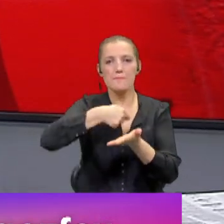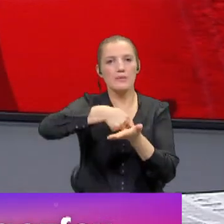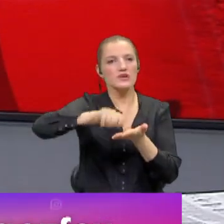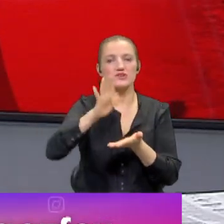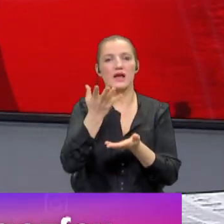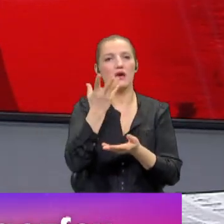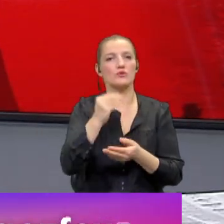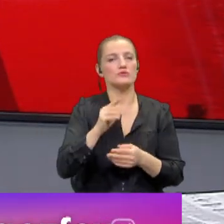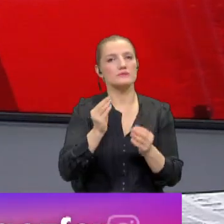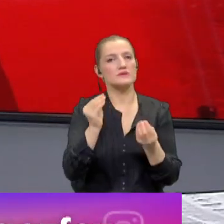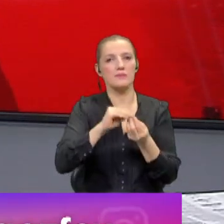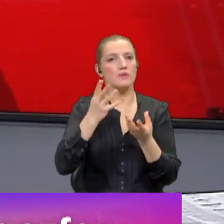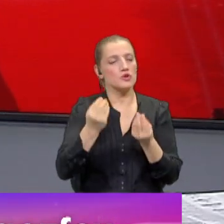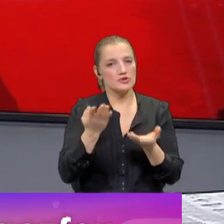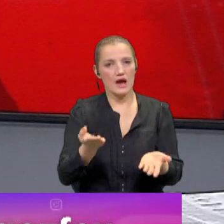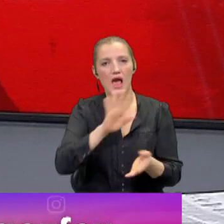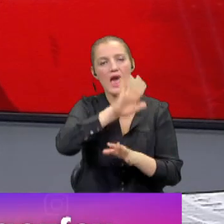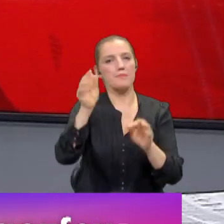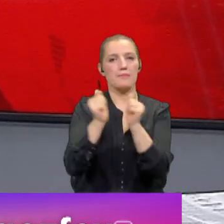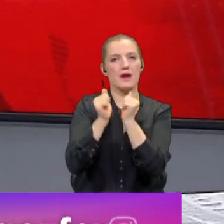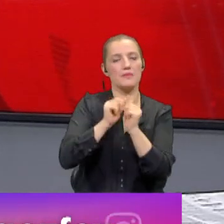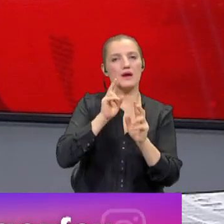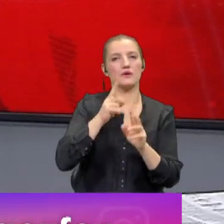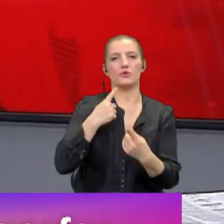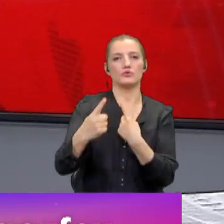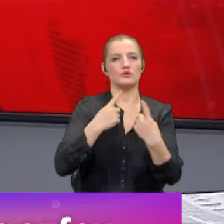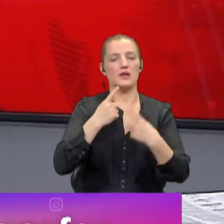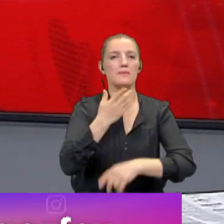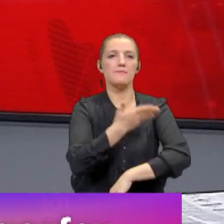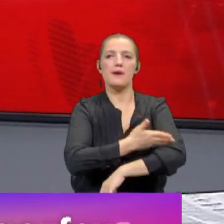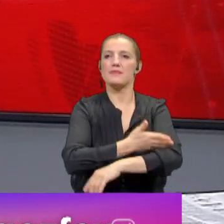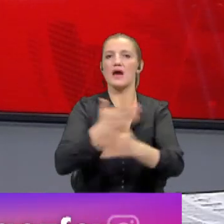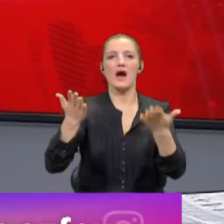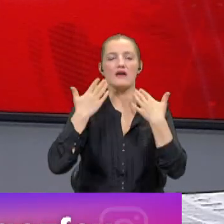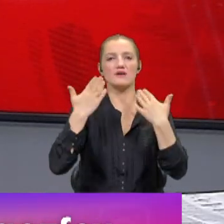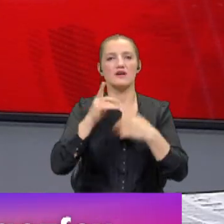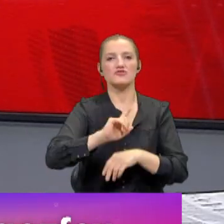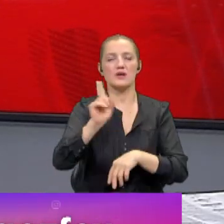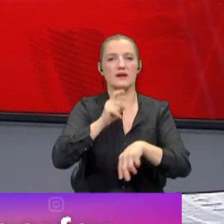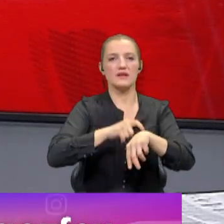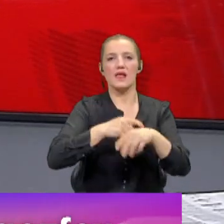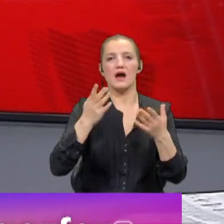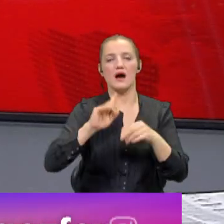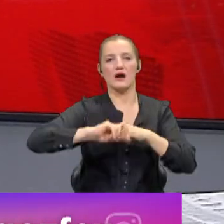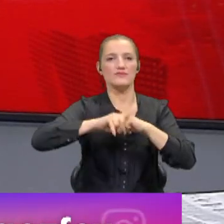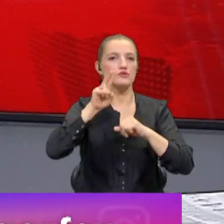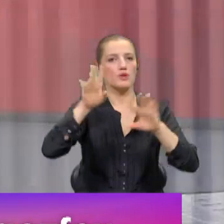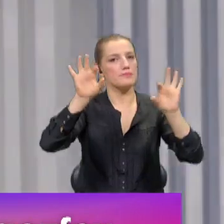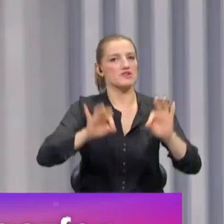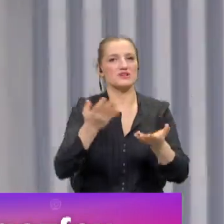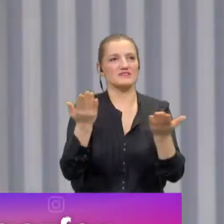maaşı ne seviyesi belli edecek hep beraber konuşalım memleket havası diyerek çalar saat Hafta sonu başlasın